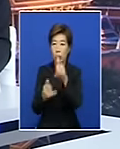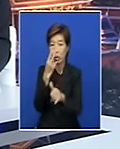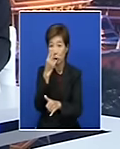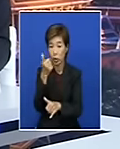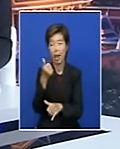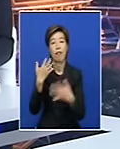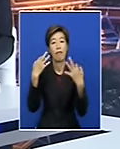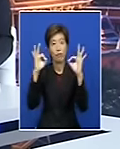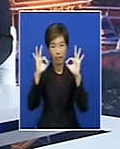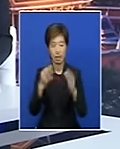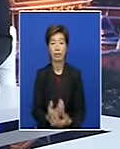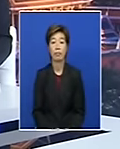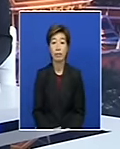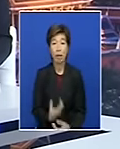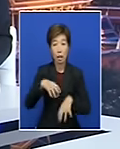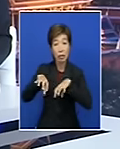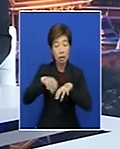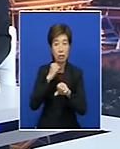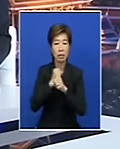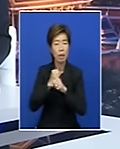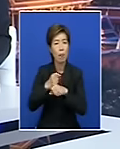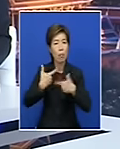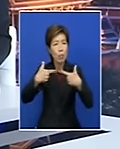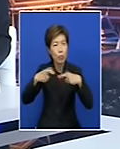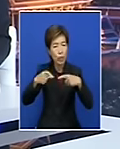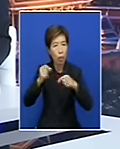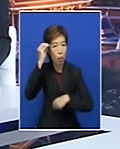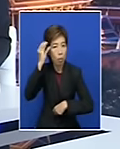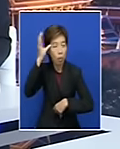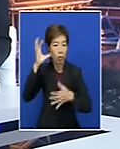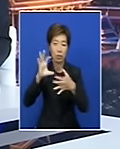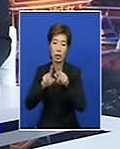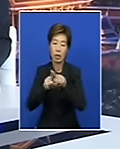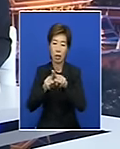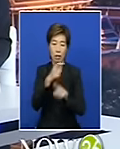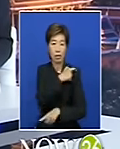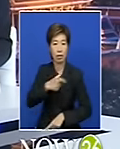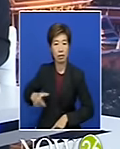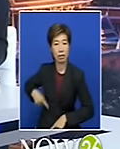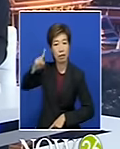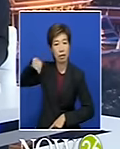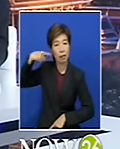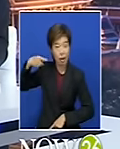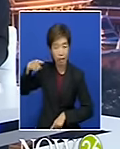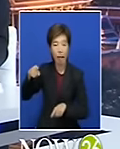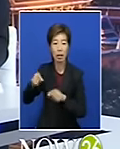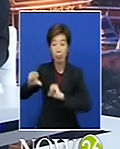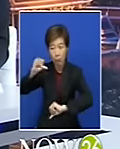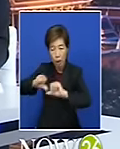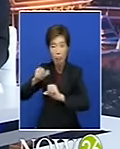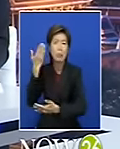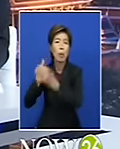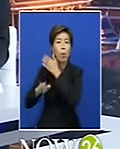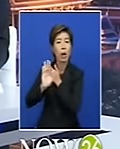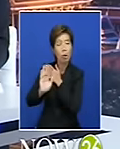ไม่เสียค่าใช้จ่ายยังได้จัดทำสารคดีเฉลิมพระเกียรติชุดเจ้าฟ้าหญิงดวงทิพย์แห่งปวงราษฎร์มีเนื้อหาเกี่ยวกับพระประวัติ